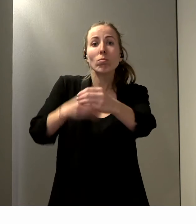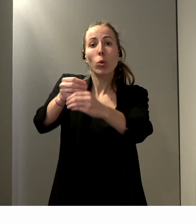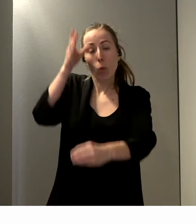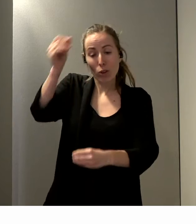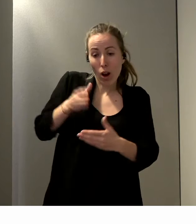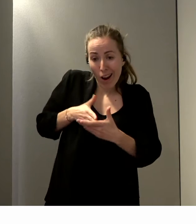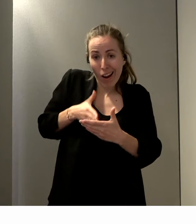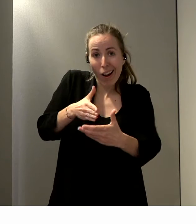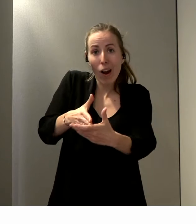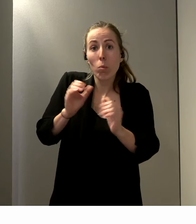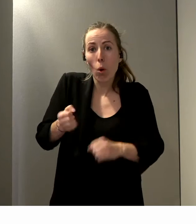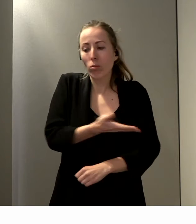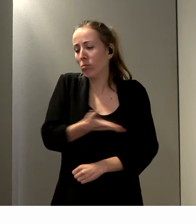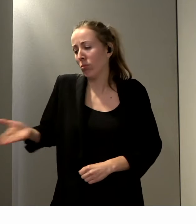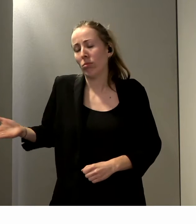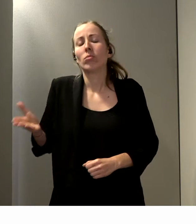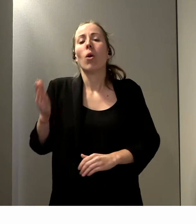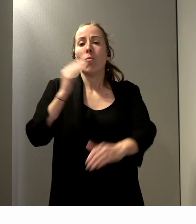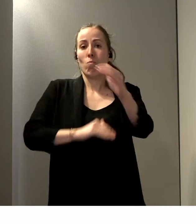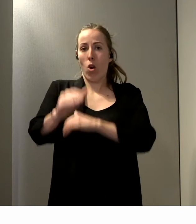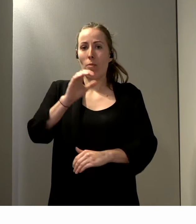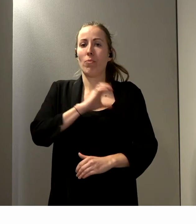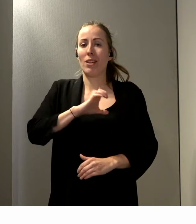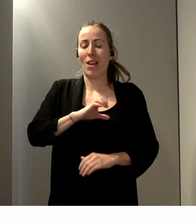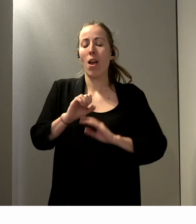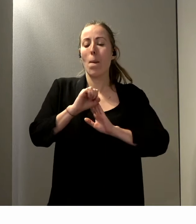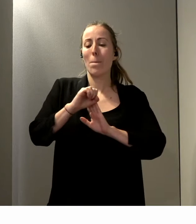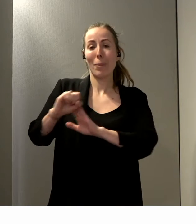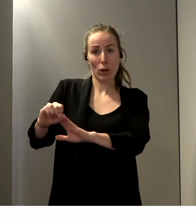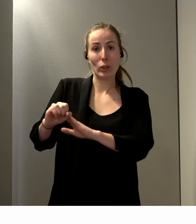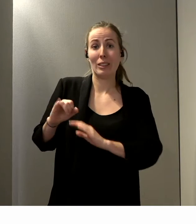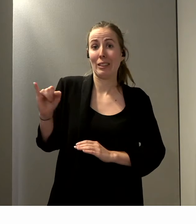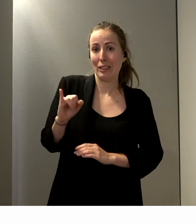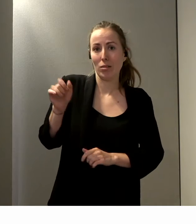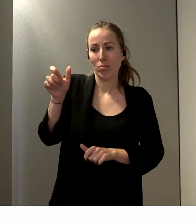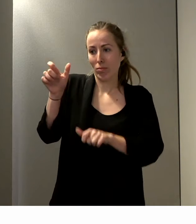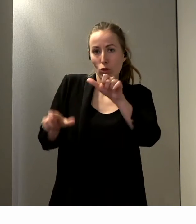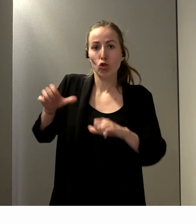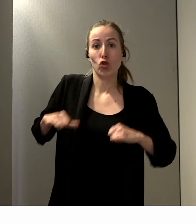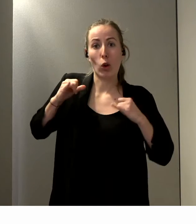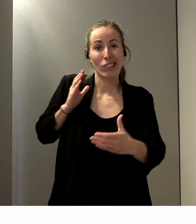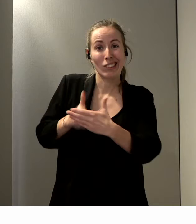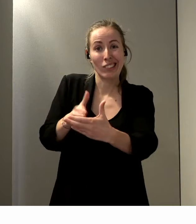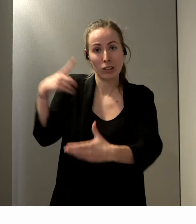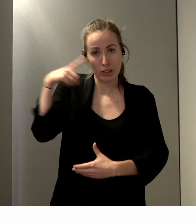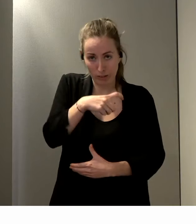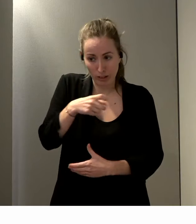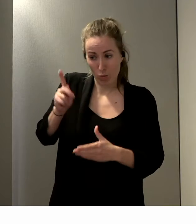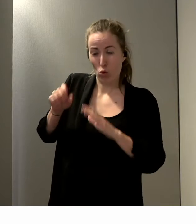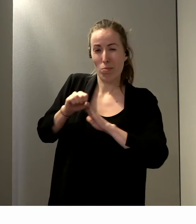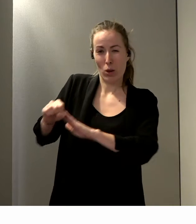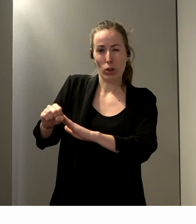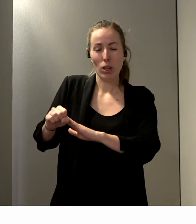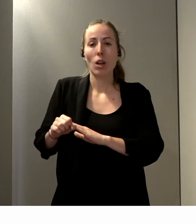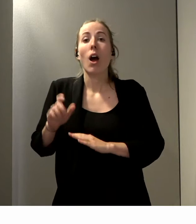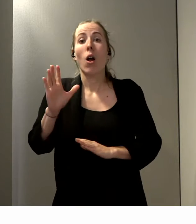a quand même été pensé pour essayer de s'adresser en priorité à ces jeunes-là. Alors, ce n'est pas parce qu'on pense et qu'on